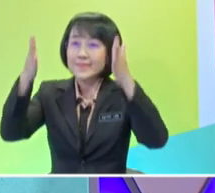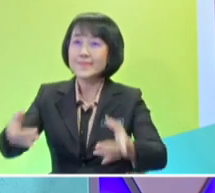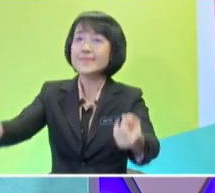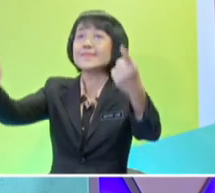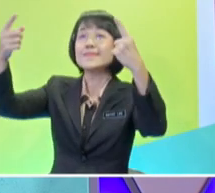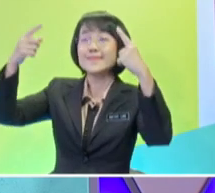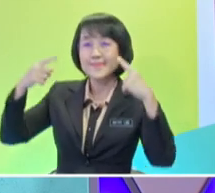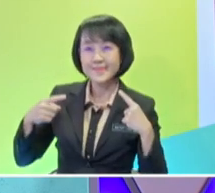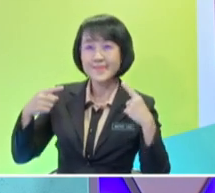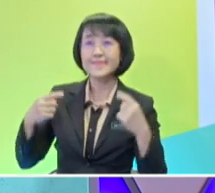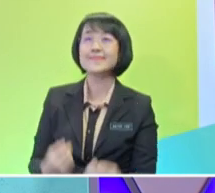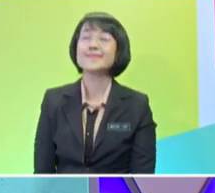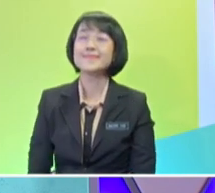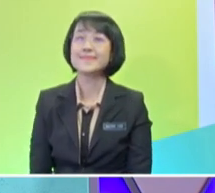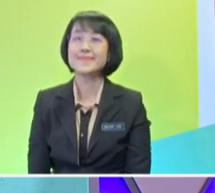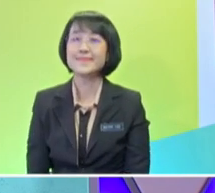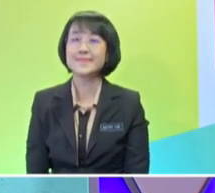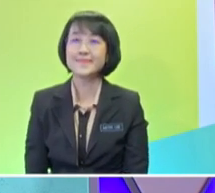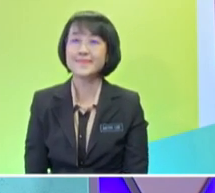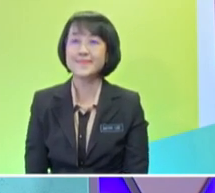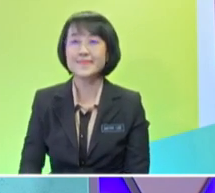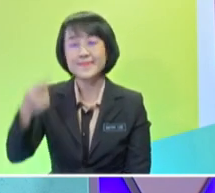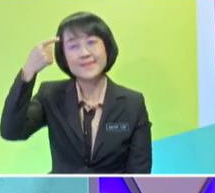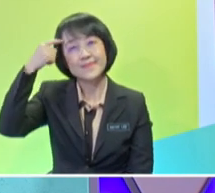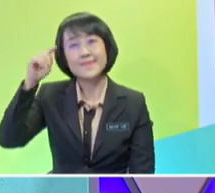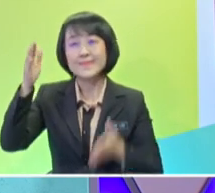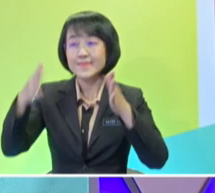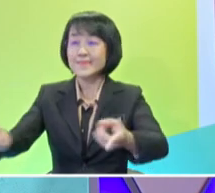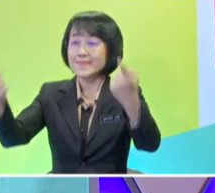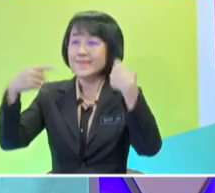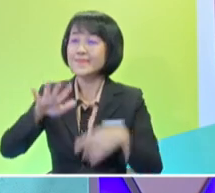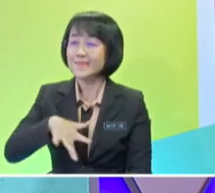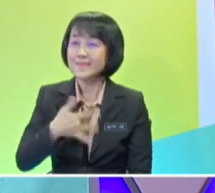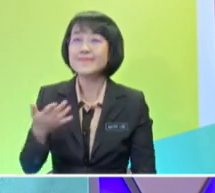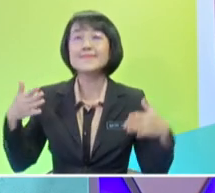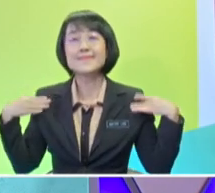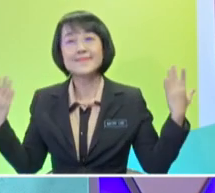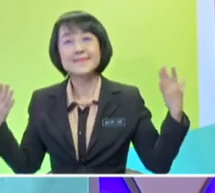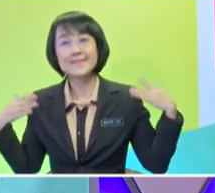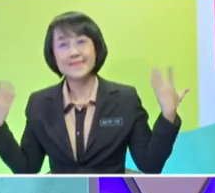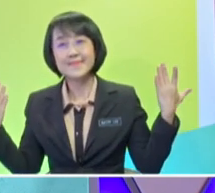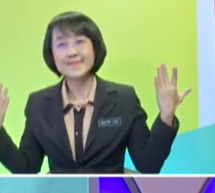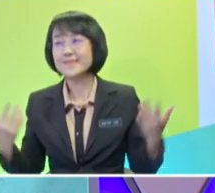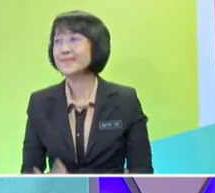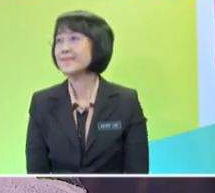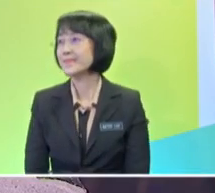Untuk menimbulkan keseruan ketika majelis-majelis keramaian berlaku desainer